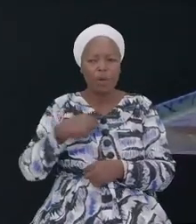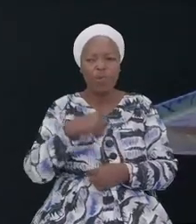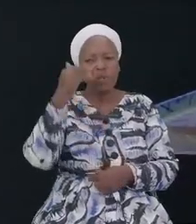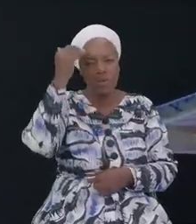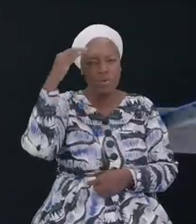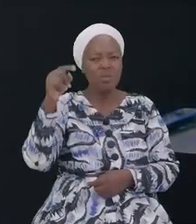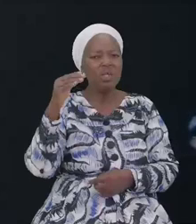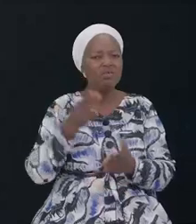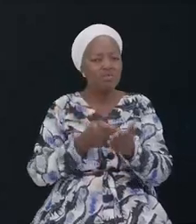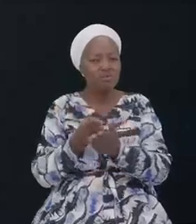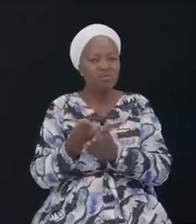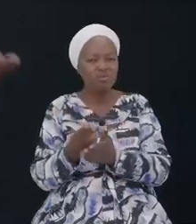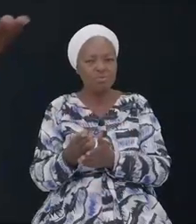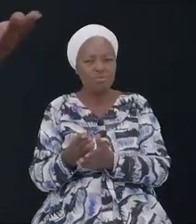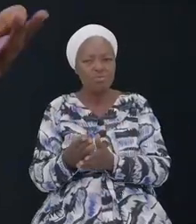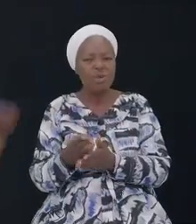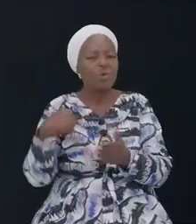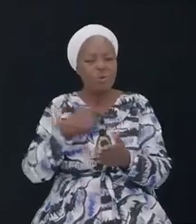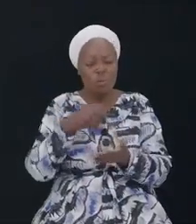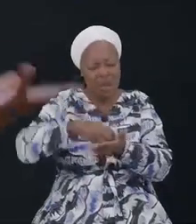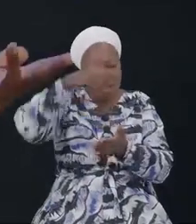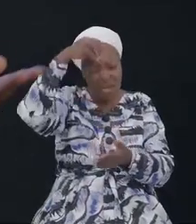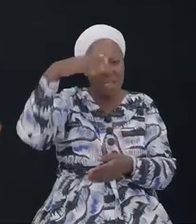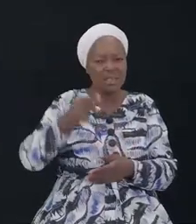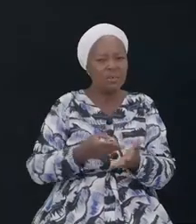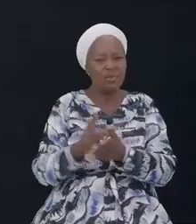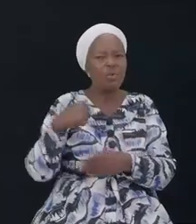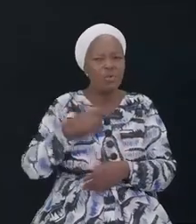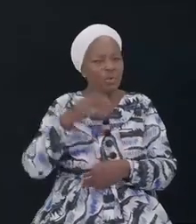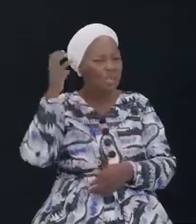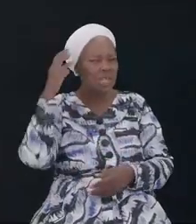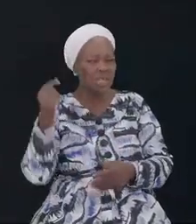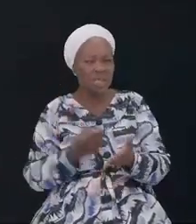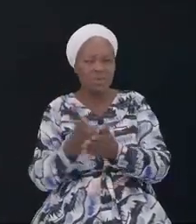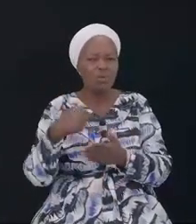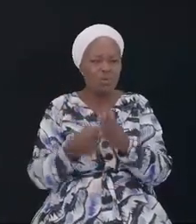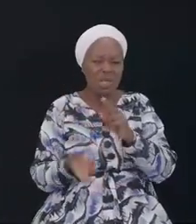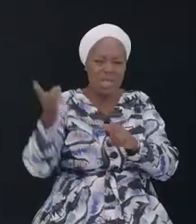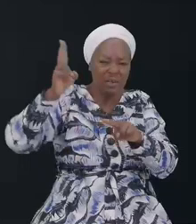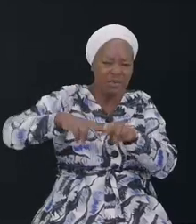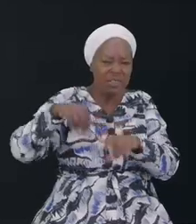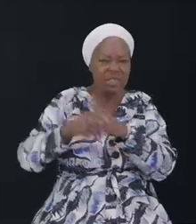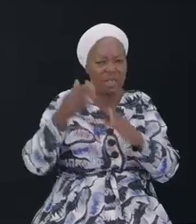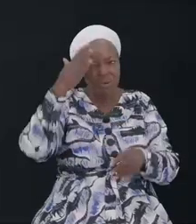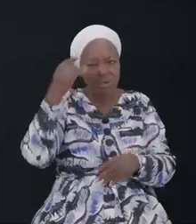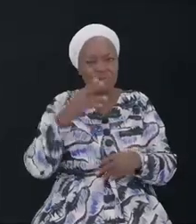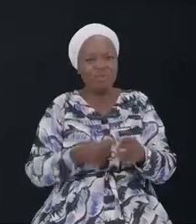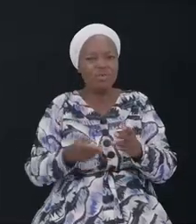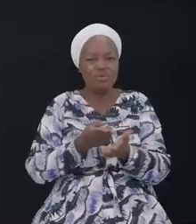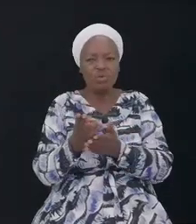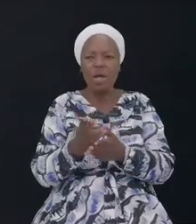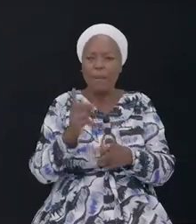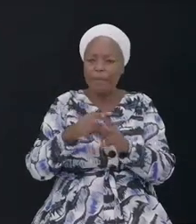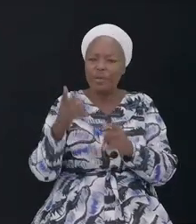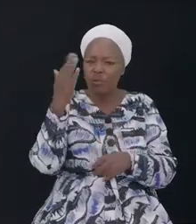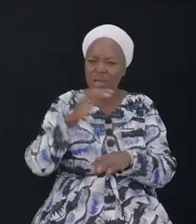vérité, nous apprenons la vérité, nous écoutons la vérité, nous croissons dans la connaissance de la vérité. Mais pourquoi cela